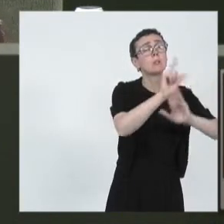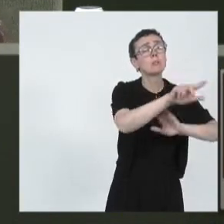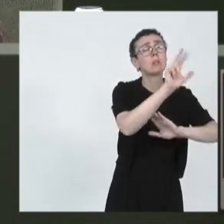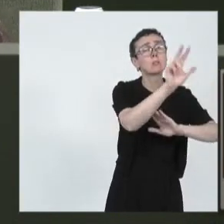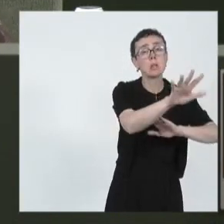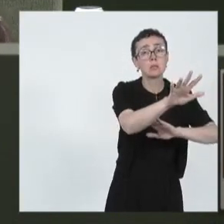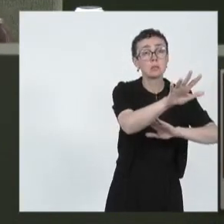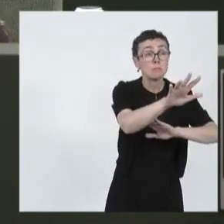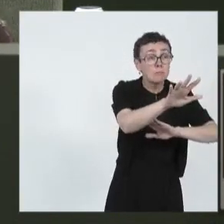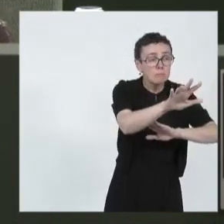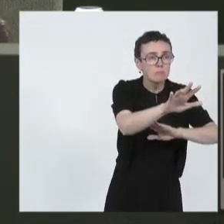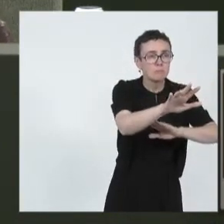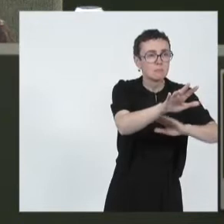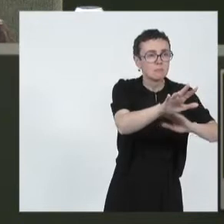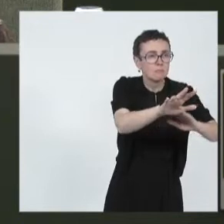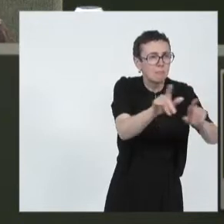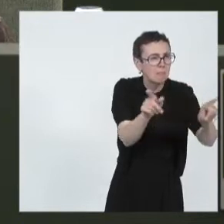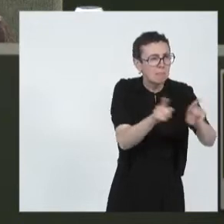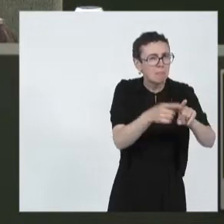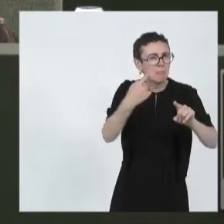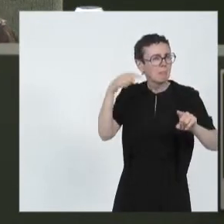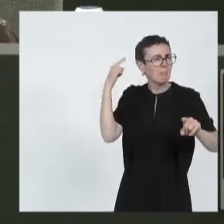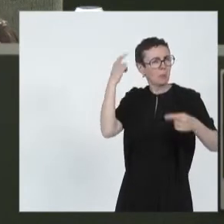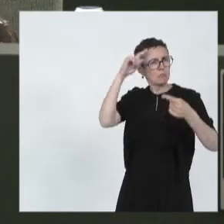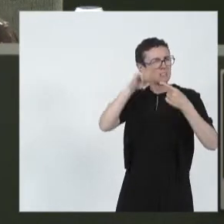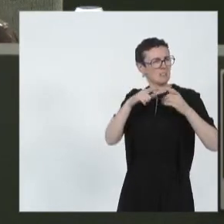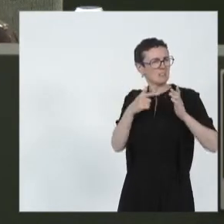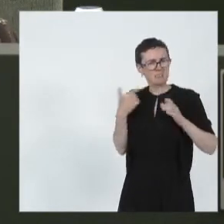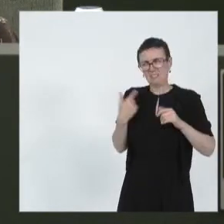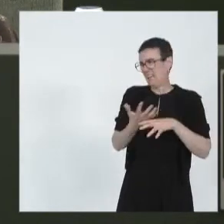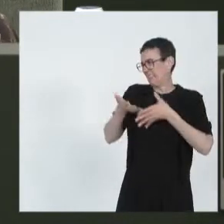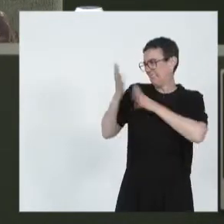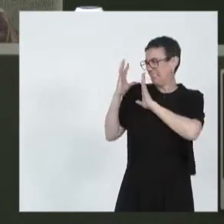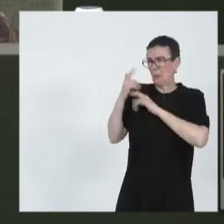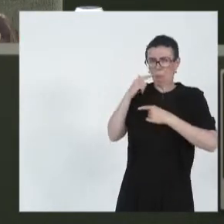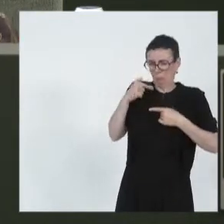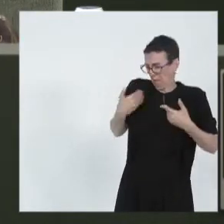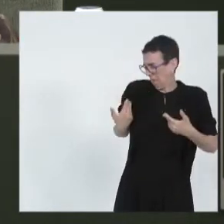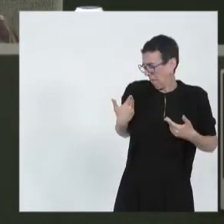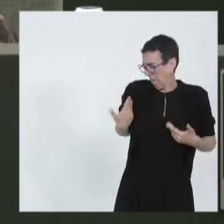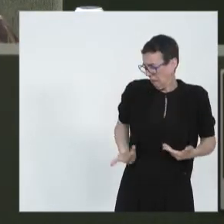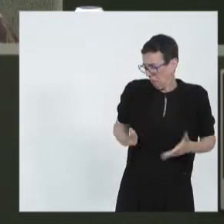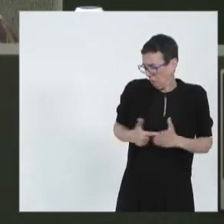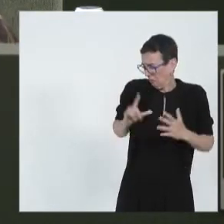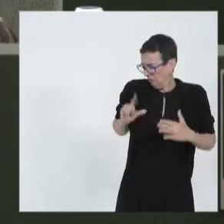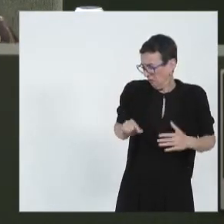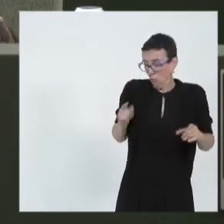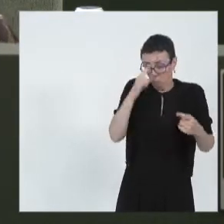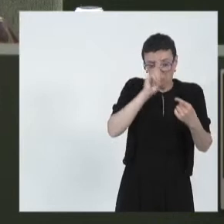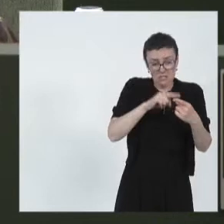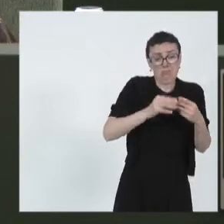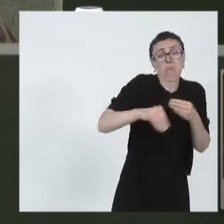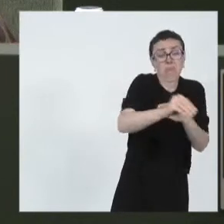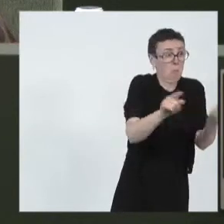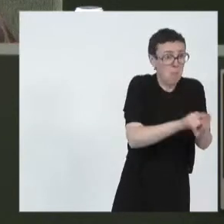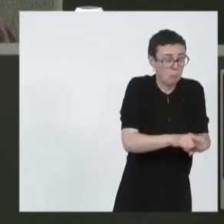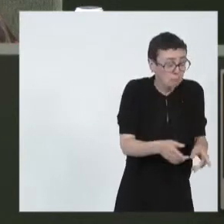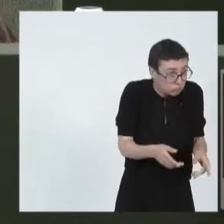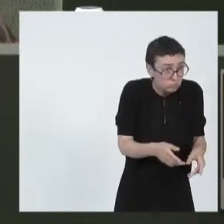inférieurs à ceux qui avaient été fixés il y a 10 ans pour 2020. Ce n'est pas rassurant. Ce n'est pas rassurant non plus quand on affiche un objectif